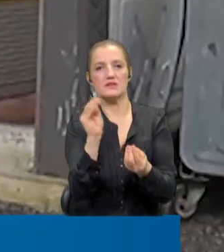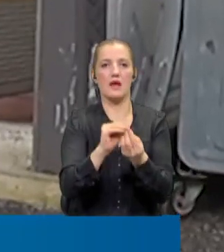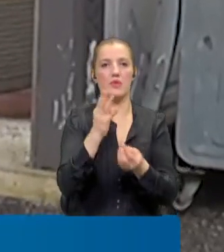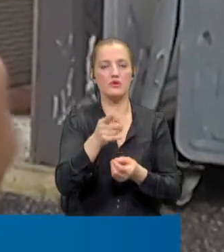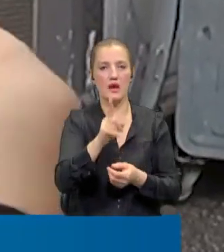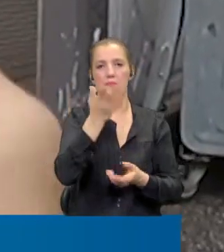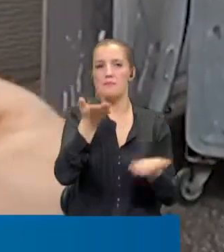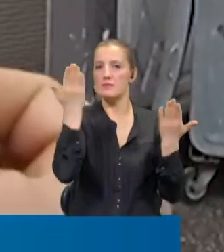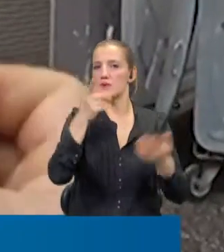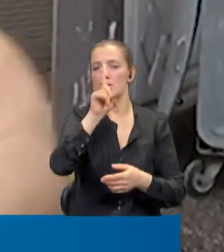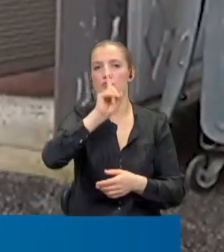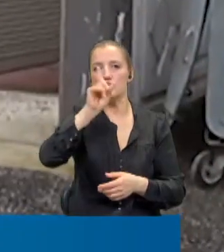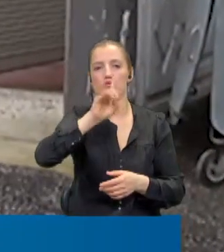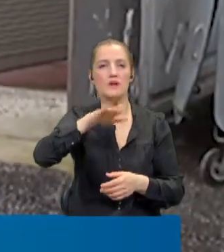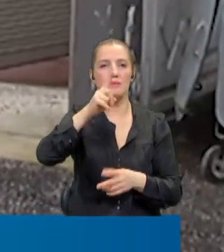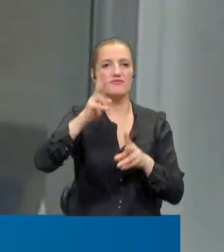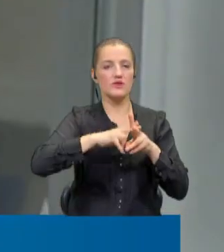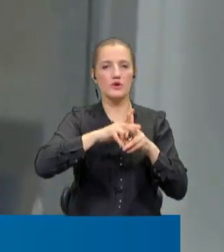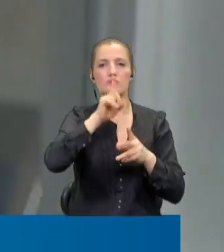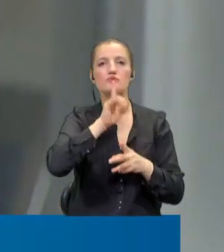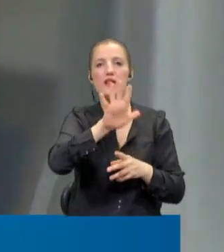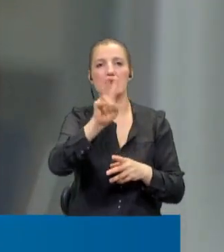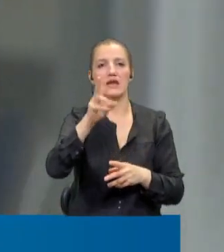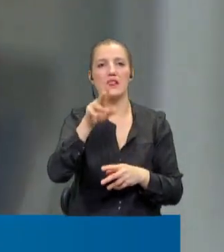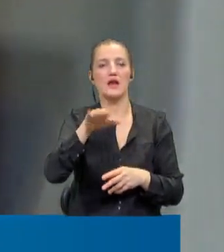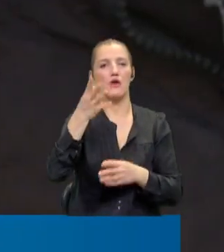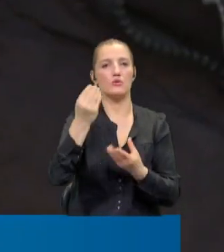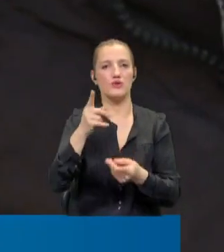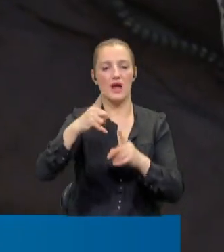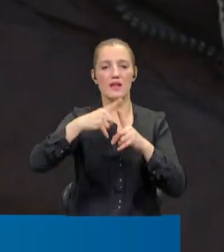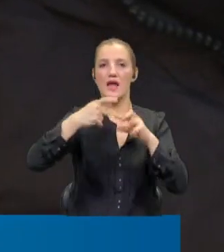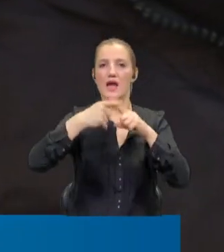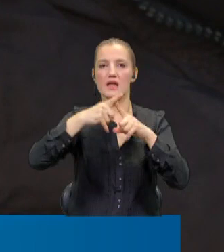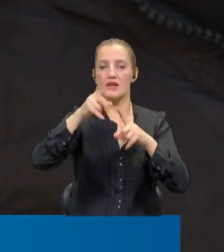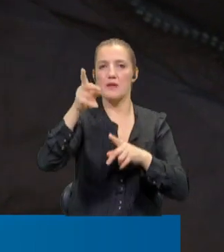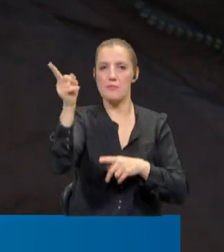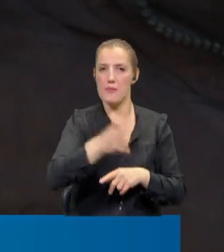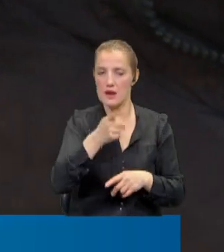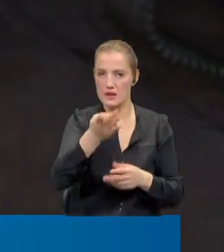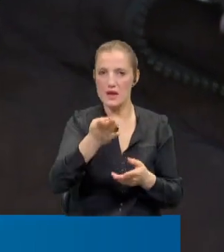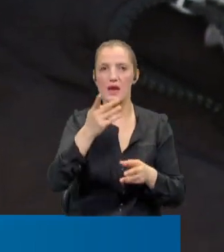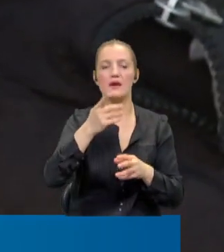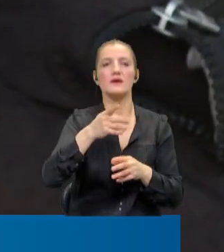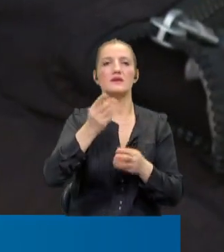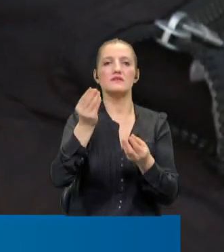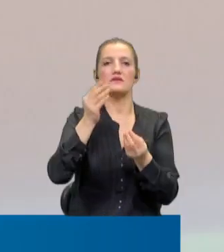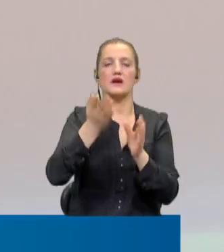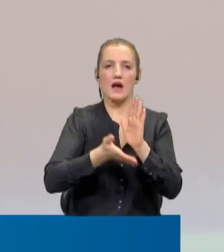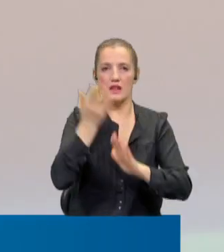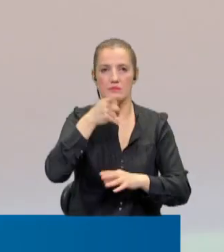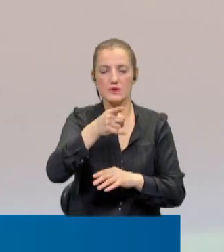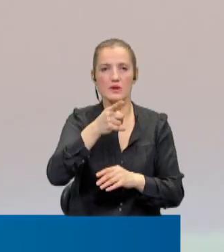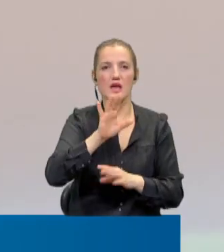yani 100 liralık fatura 152 liraya çıktı enerji fonu ve TRT payının kaldırılmasının da bu yeni gelen zamlarla